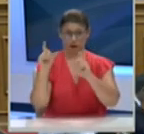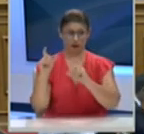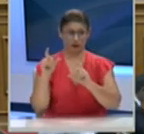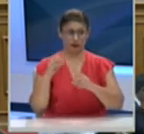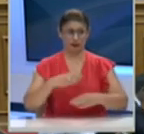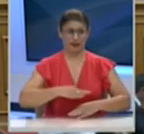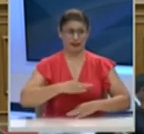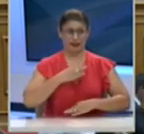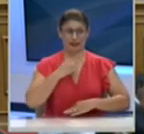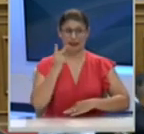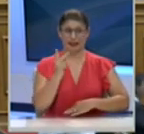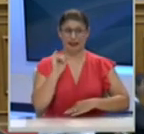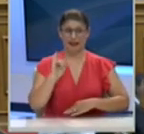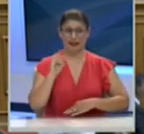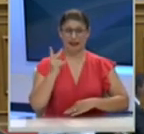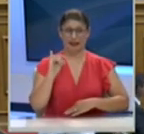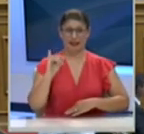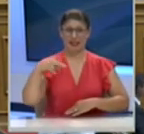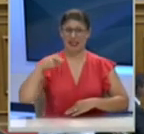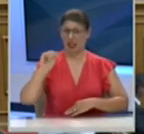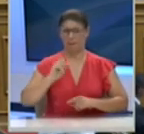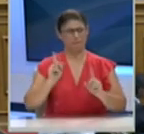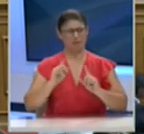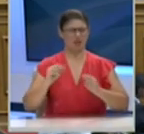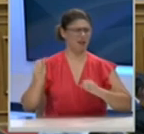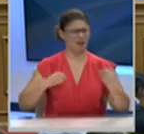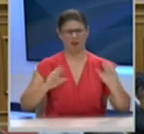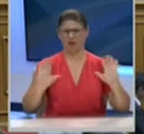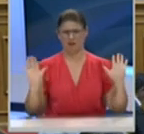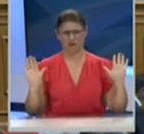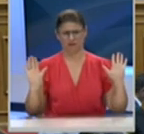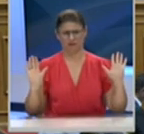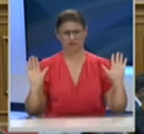Κύριε Κικίλια, μην εξανίσταστε.